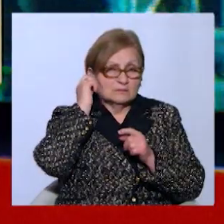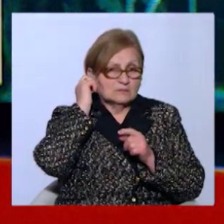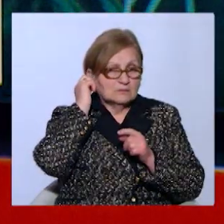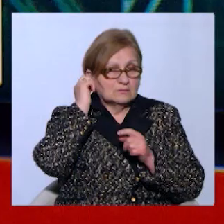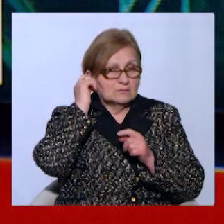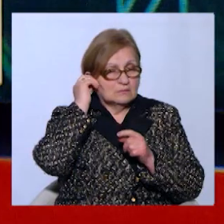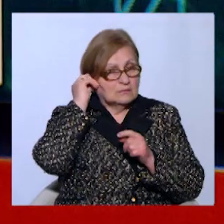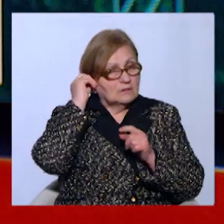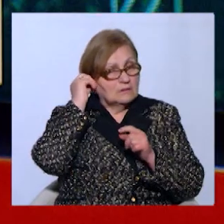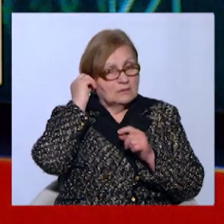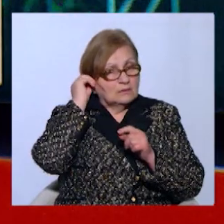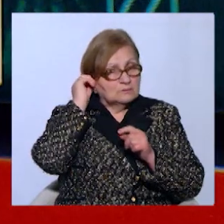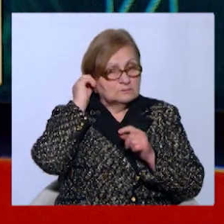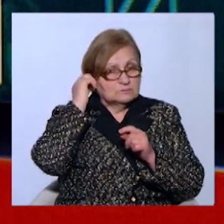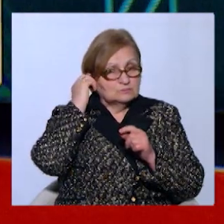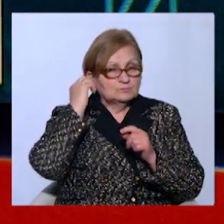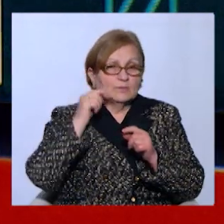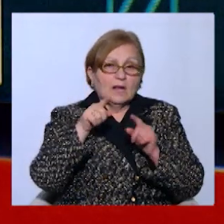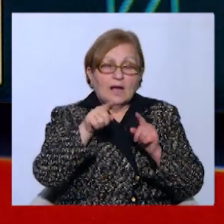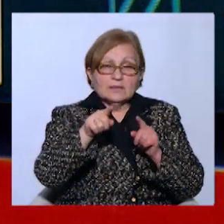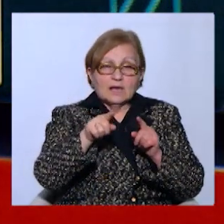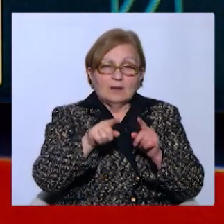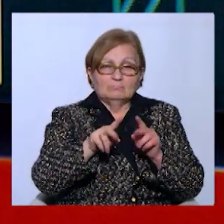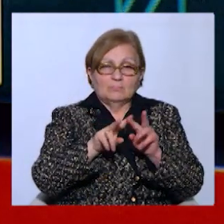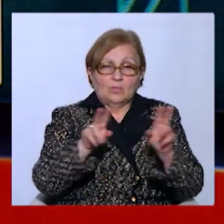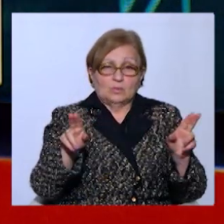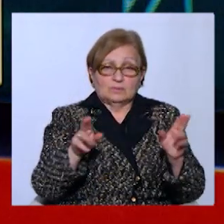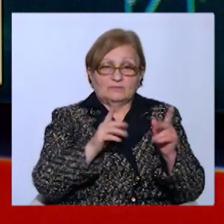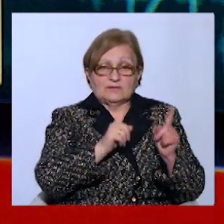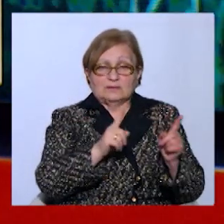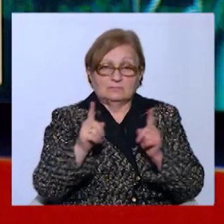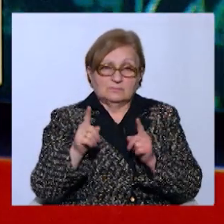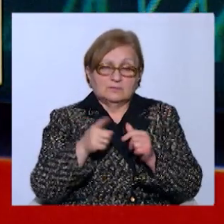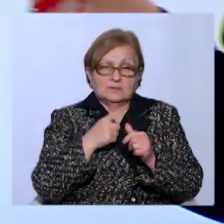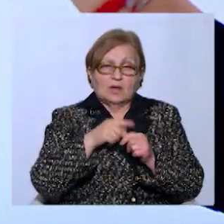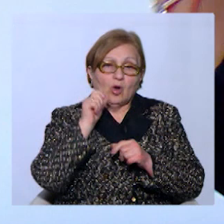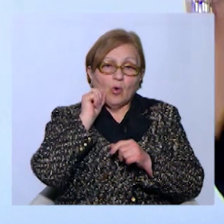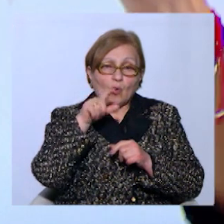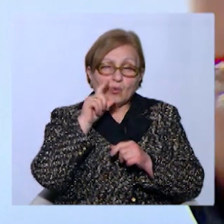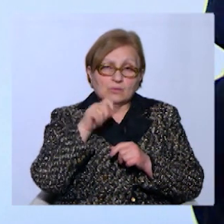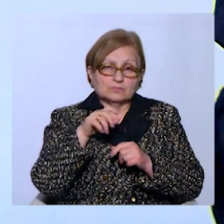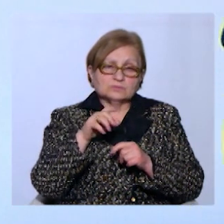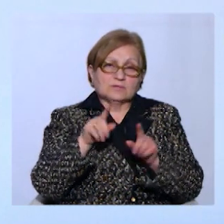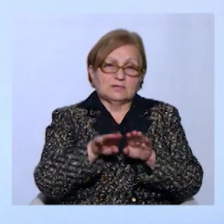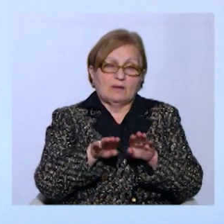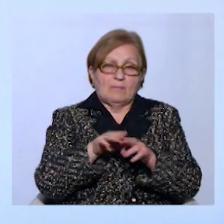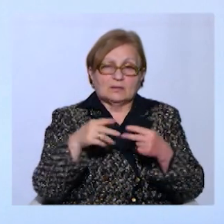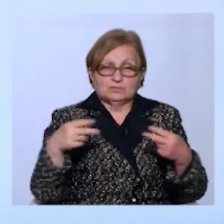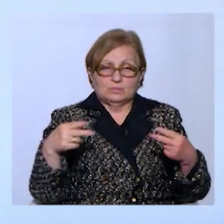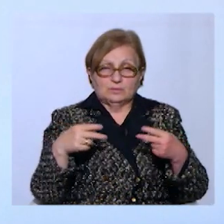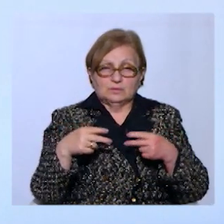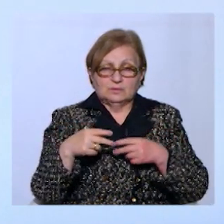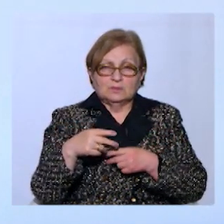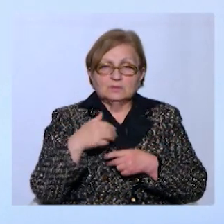ეწოდება ოქროს თანაფარდობა ოქროს კვეთა ანუ აი აღნიშნულ თანაფარდობას თქვა გვინდა მონაკვეთი გავყოთ